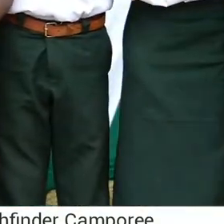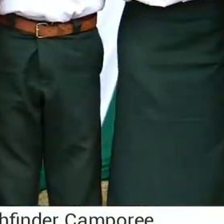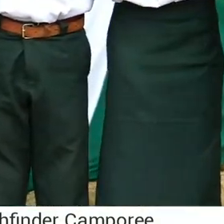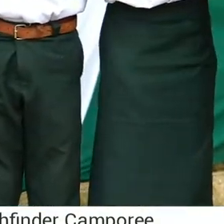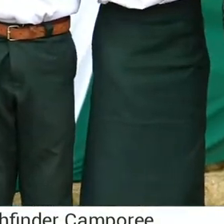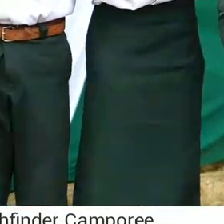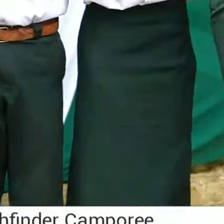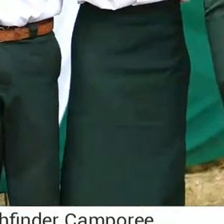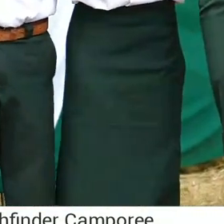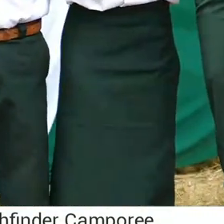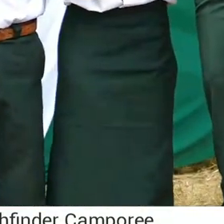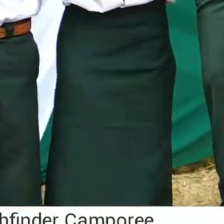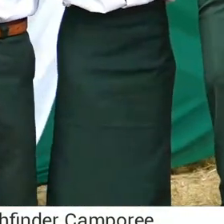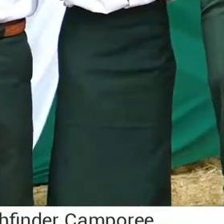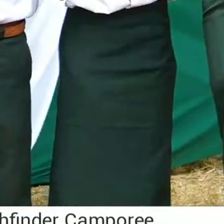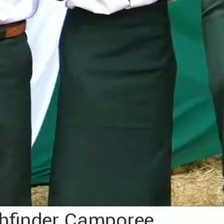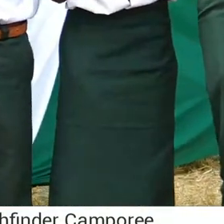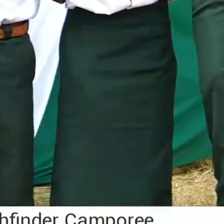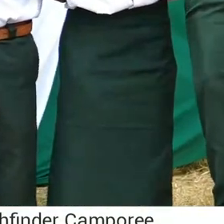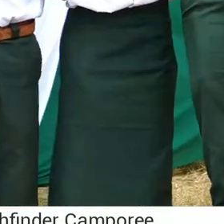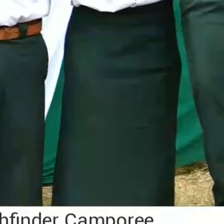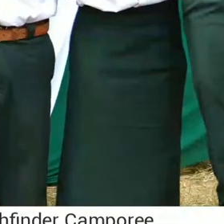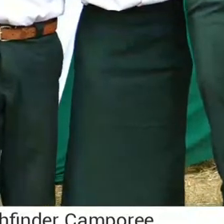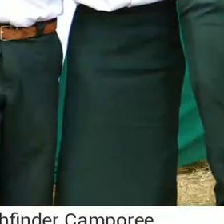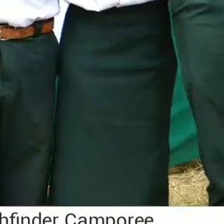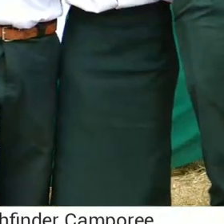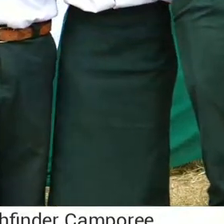Uanguka chini wakati wowote kama jani